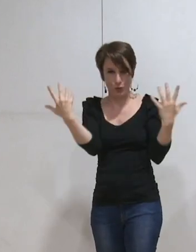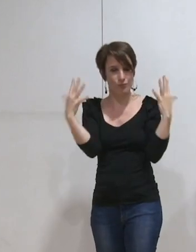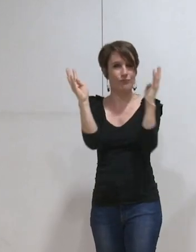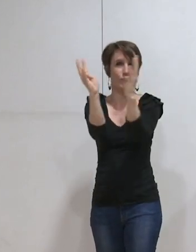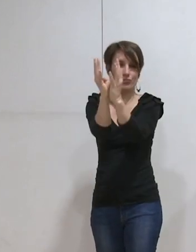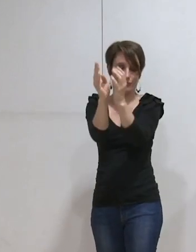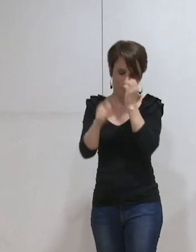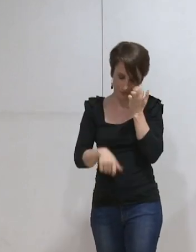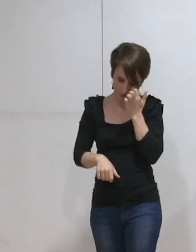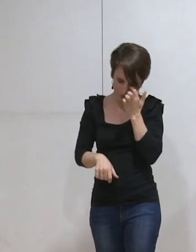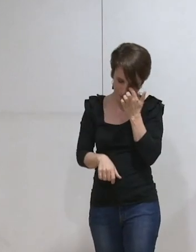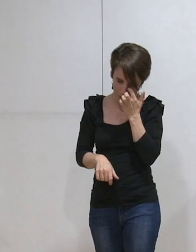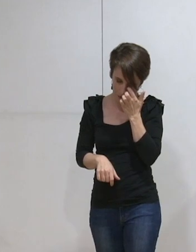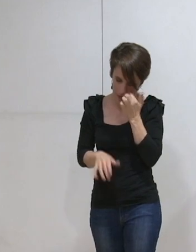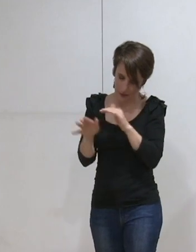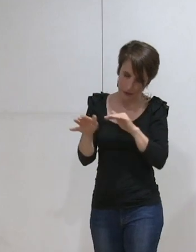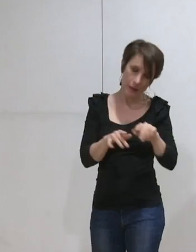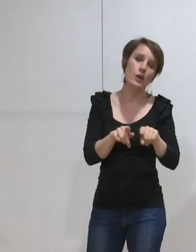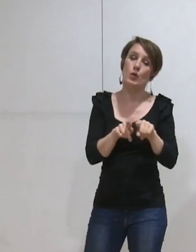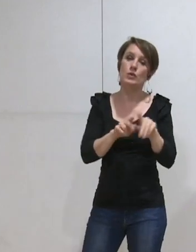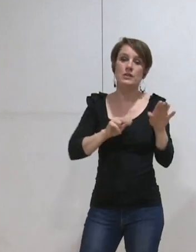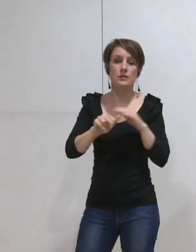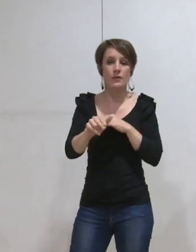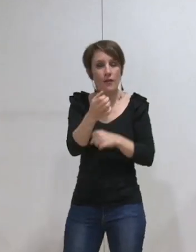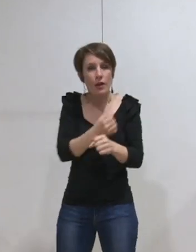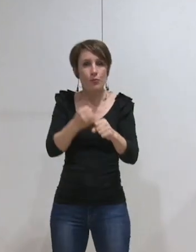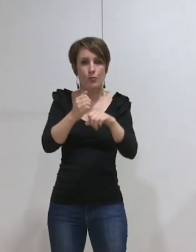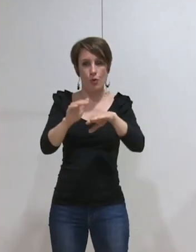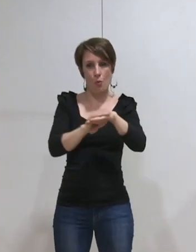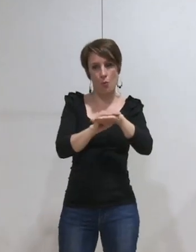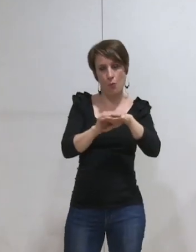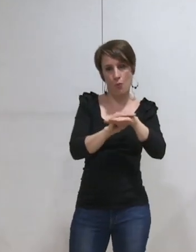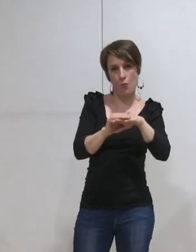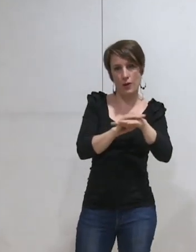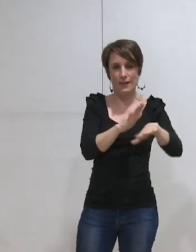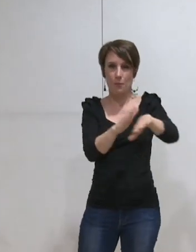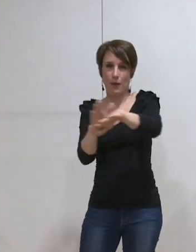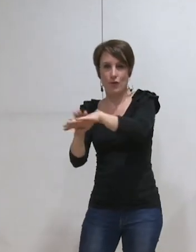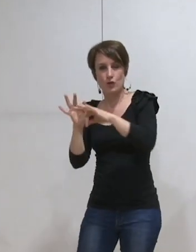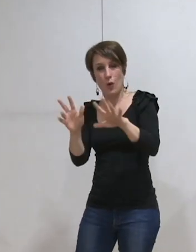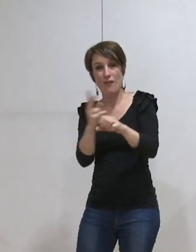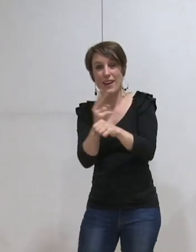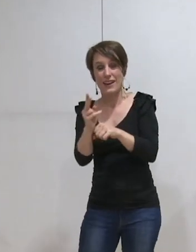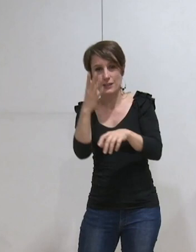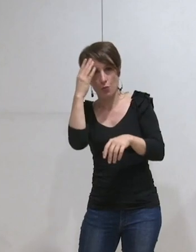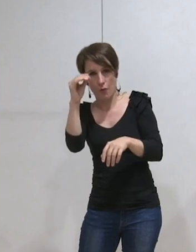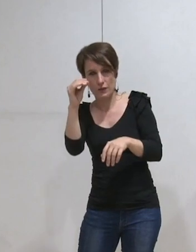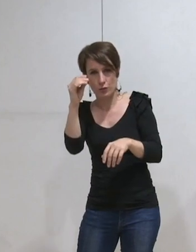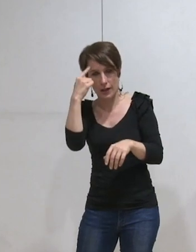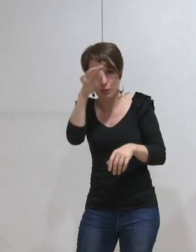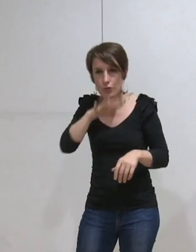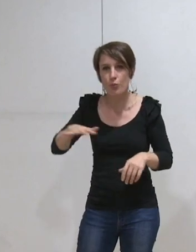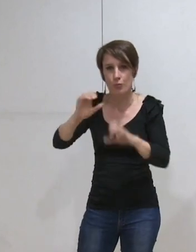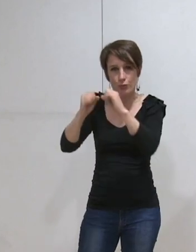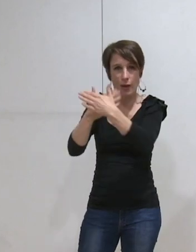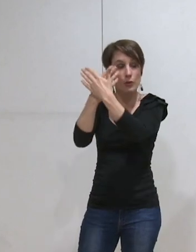travailler sur l'animation et la mise en œuvre d'une politique métropole de prévention des risques professionnels puisque en tant qu'employeur nous